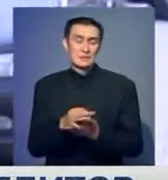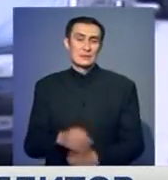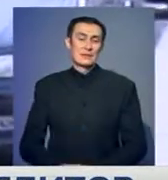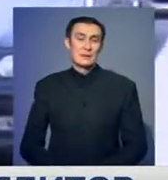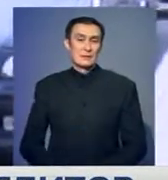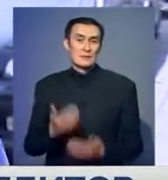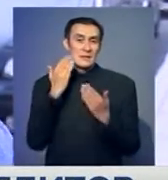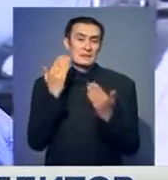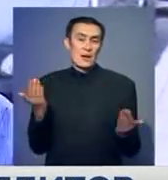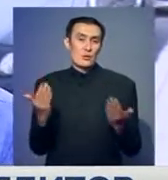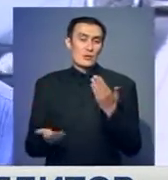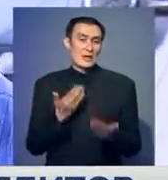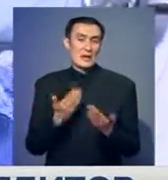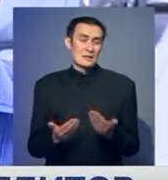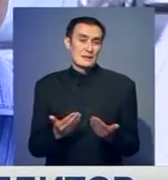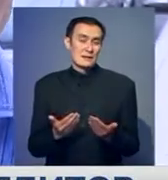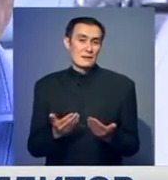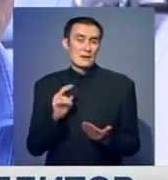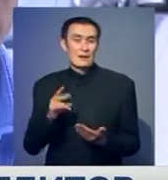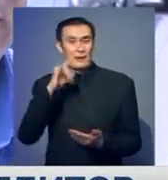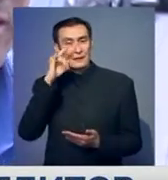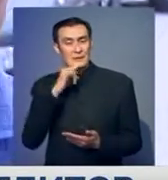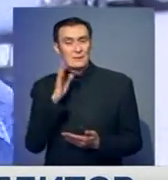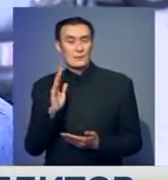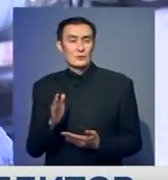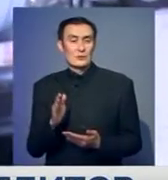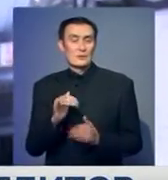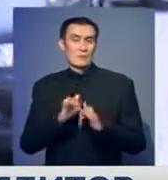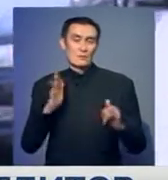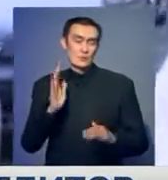знаю, если так пойдет, это Казахстан будет светать только.